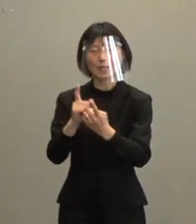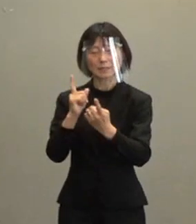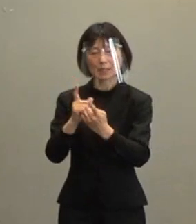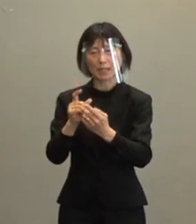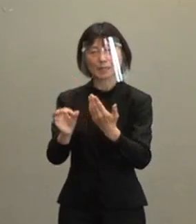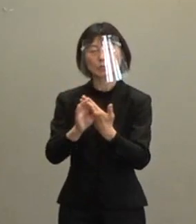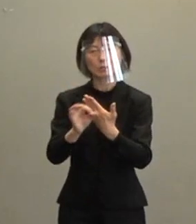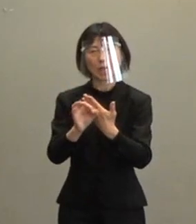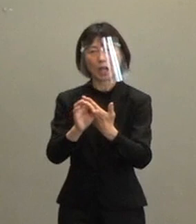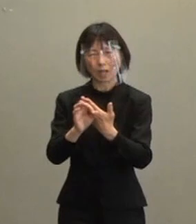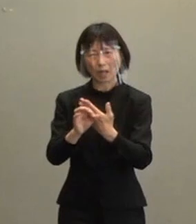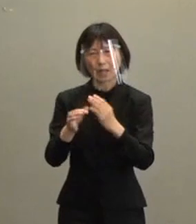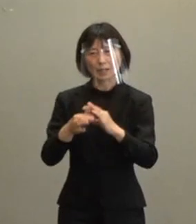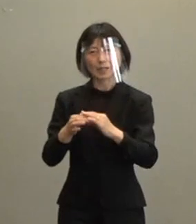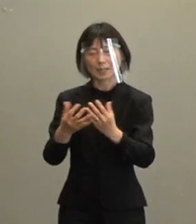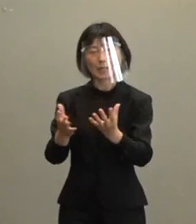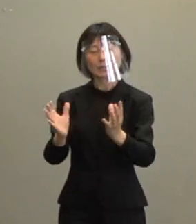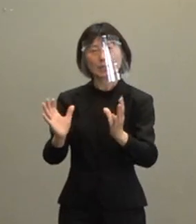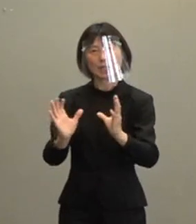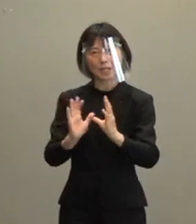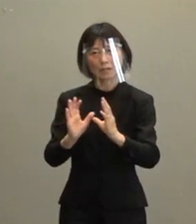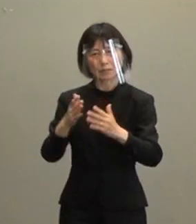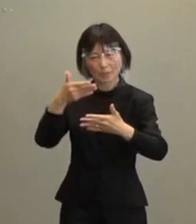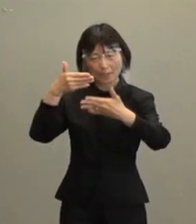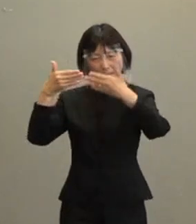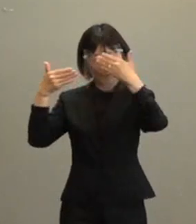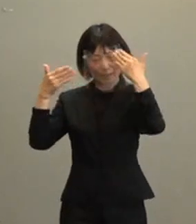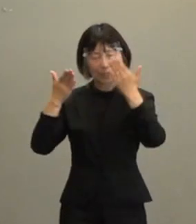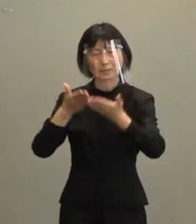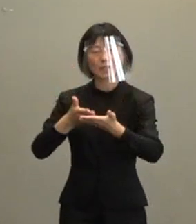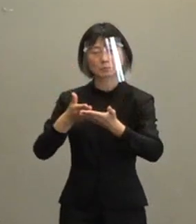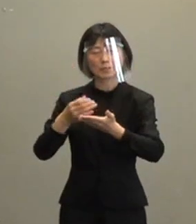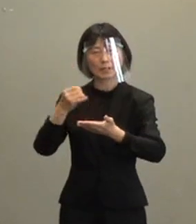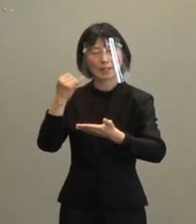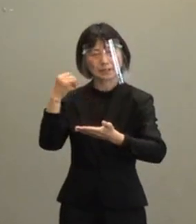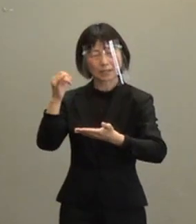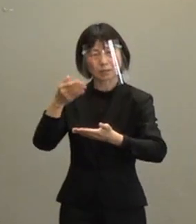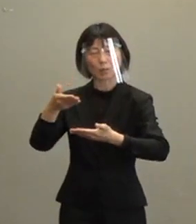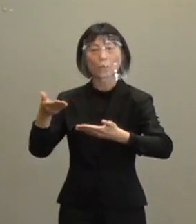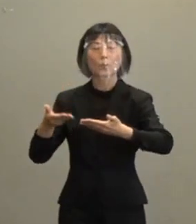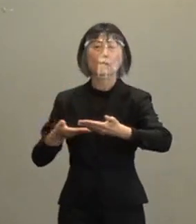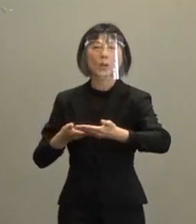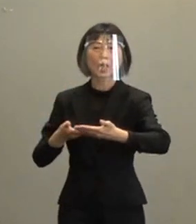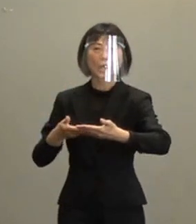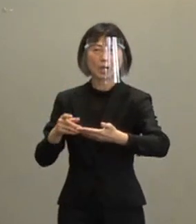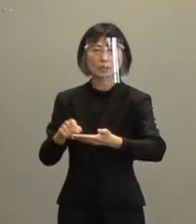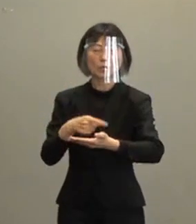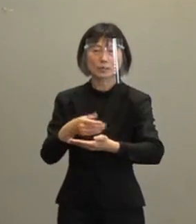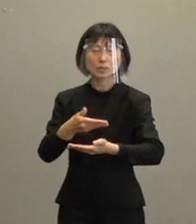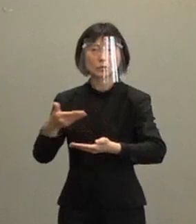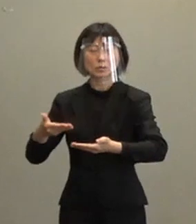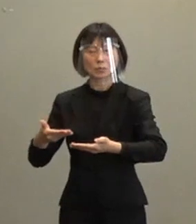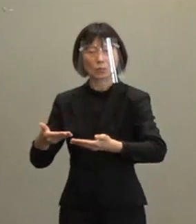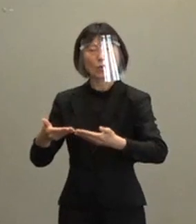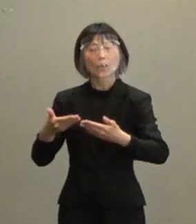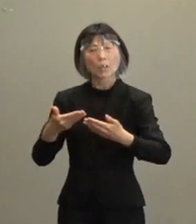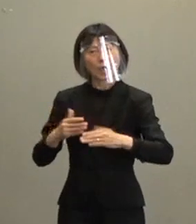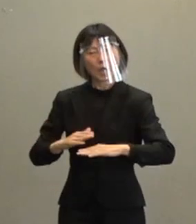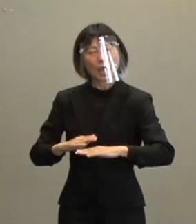ば関係団体等への丁寧な説明、意見交換であったり、処理水の安全性の担